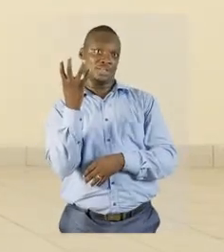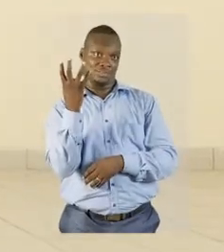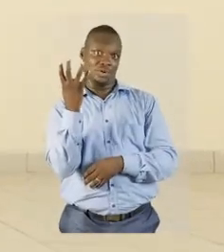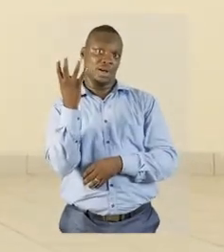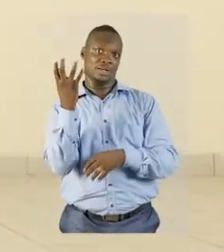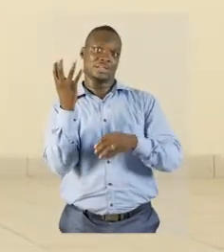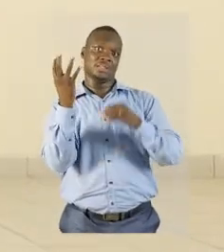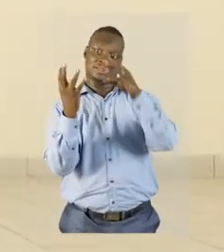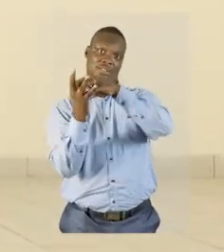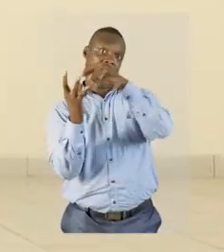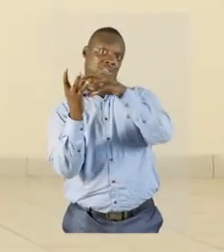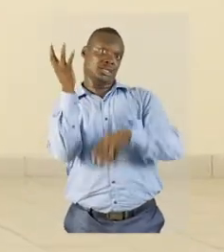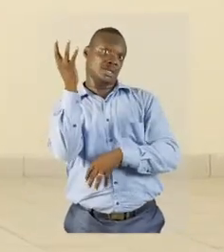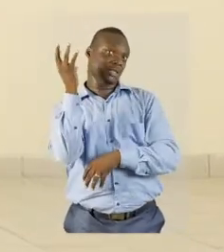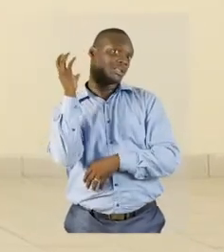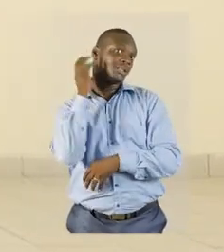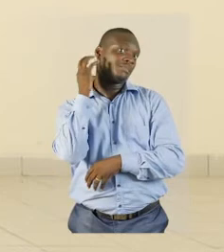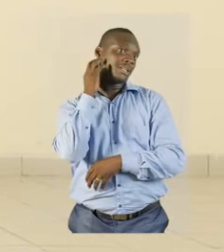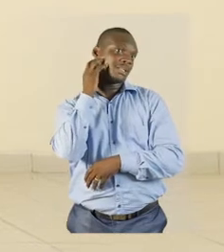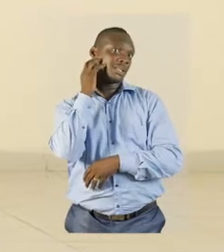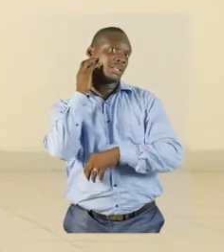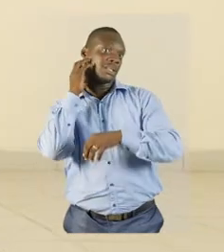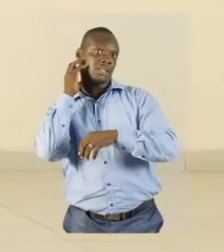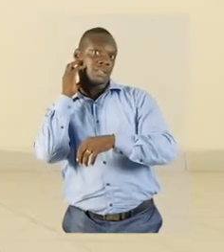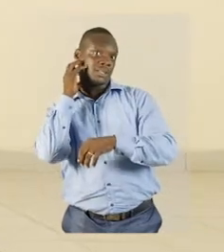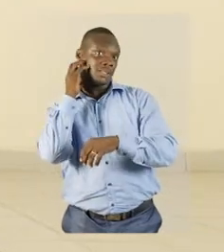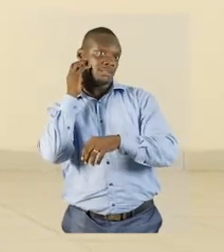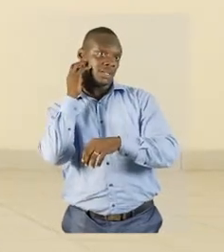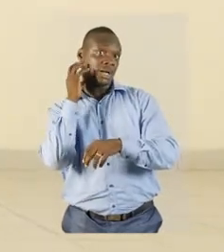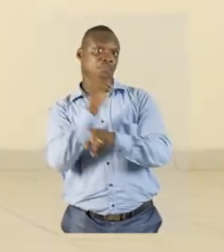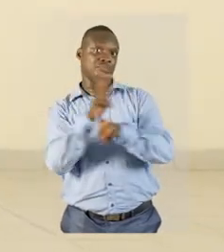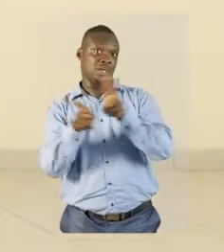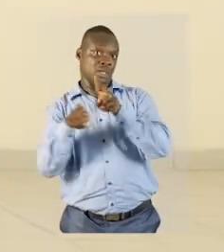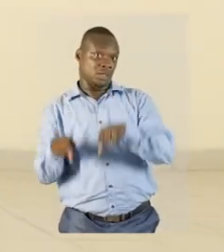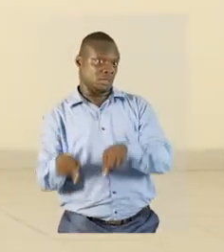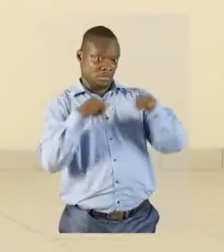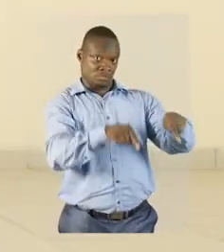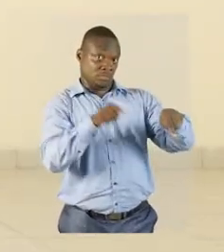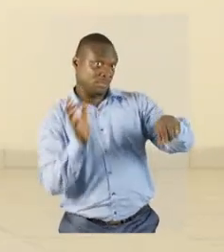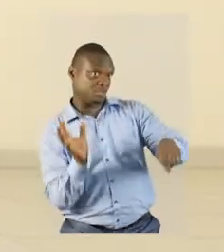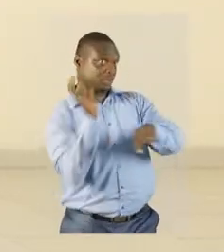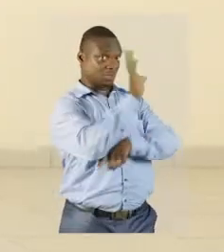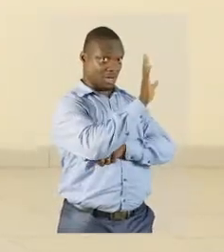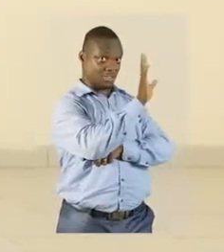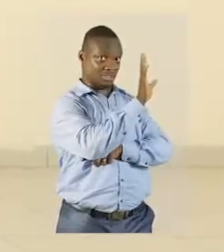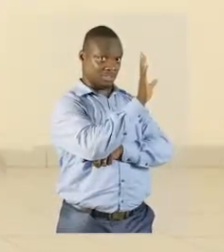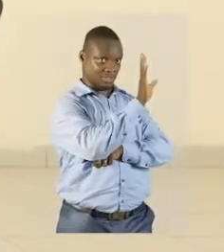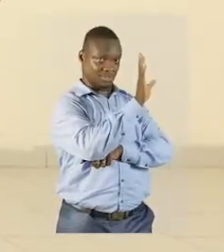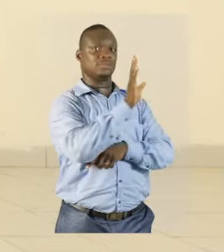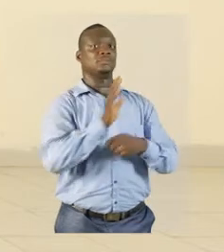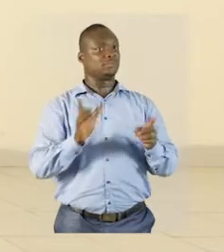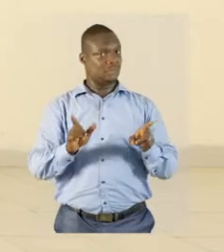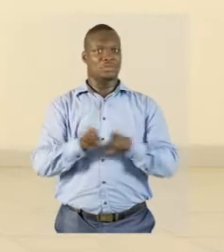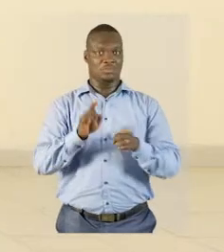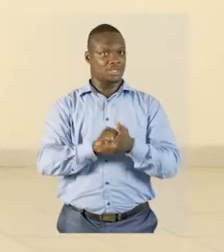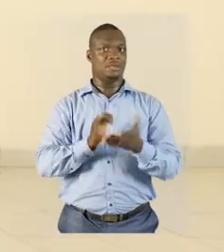Voilà, placement. Poids collé au cou, le coude bien décollé, pas chassé. Et top, on lance. Allez, on grandit. Très